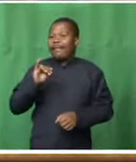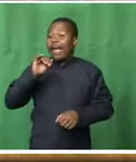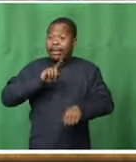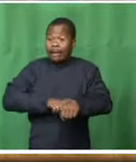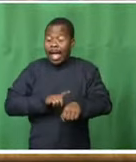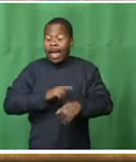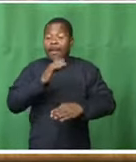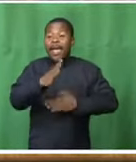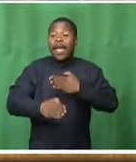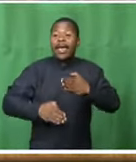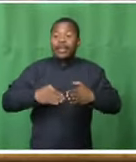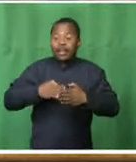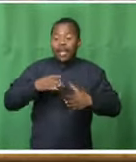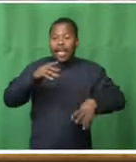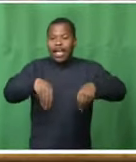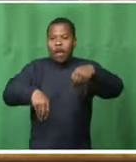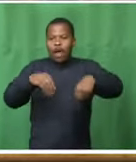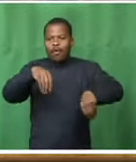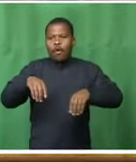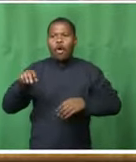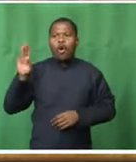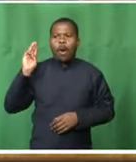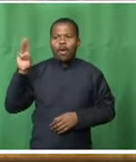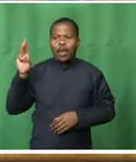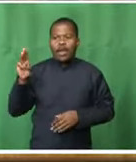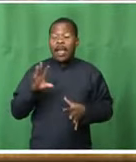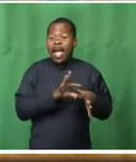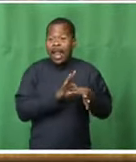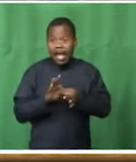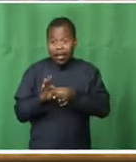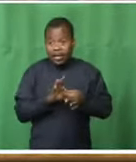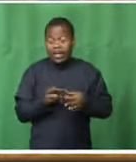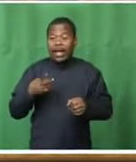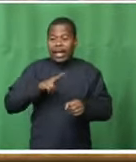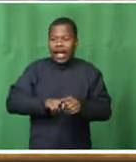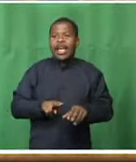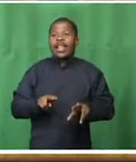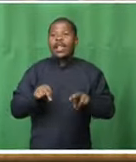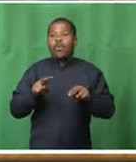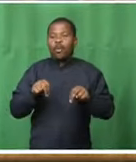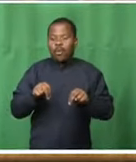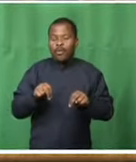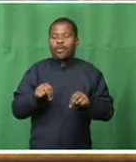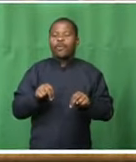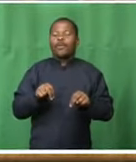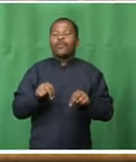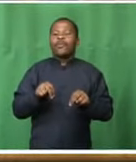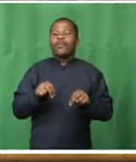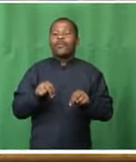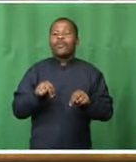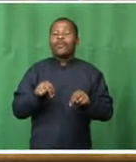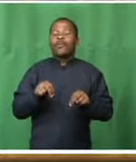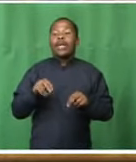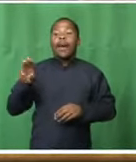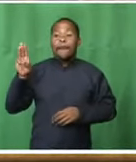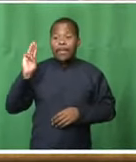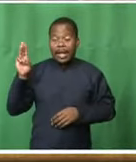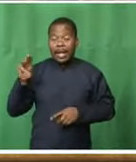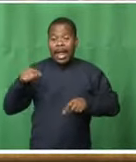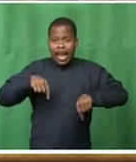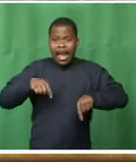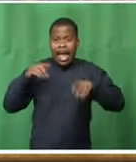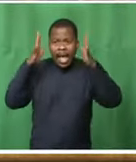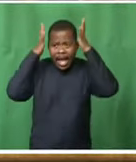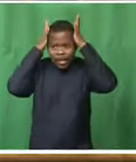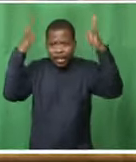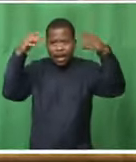emlandweni welikhetho lwamengameli wase inhlangano walenhlangano sihlalo wePan African Parliament lakangwane Robert Magongothi